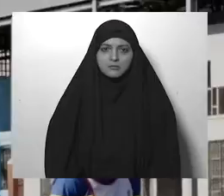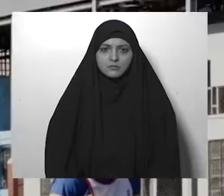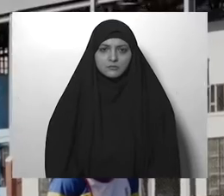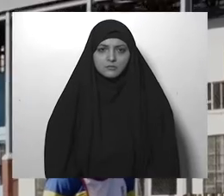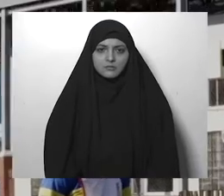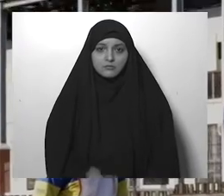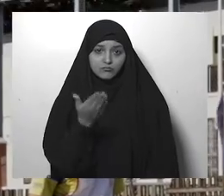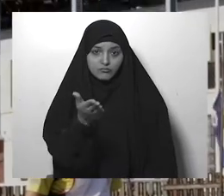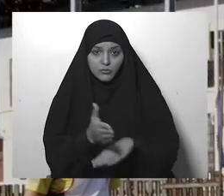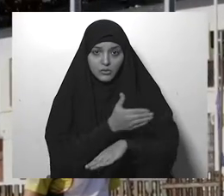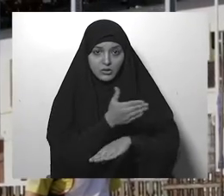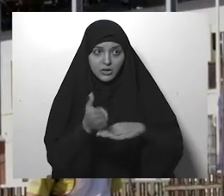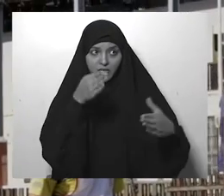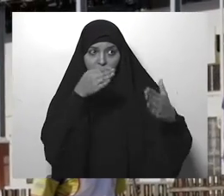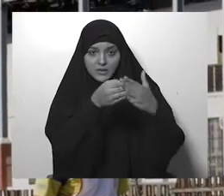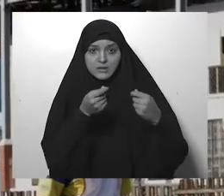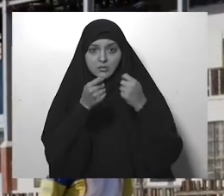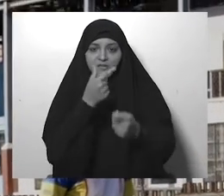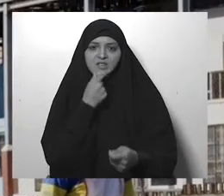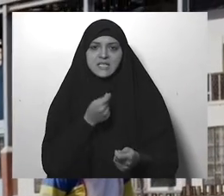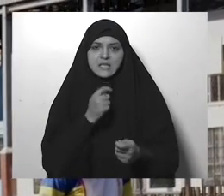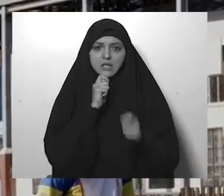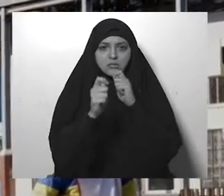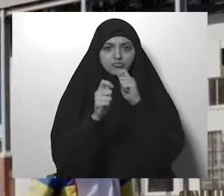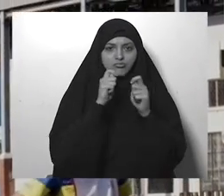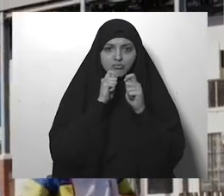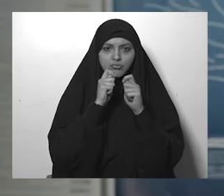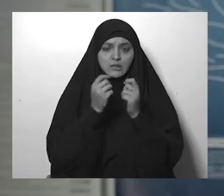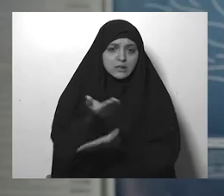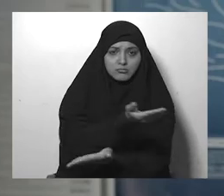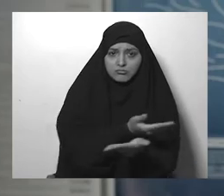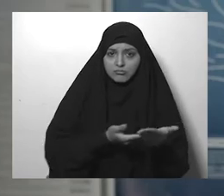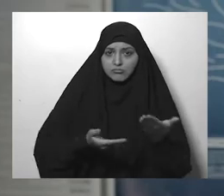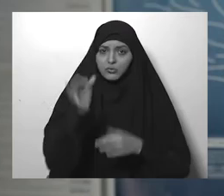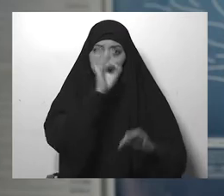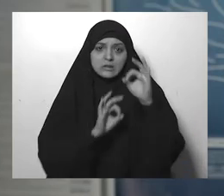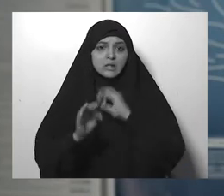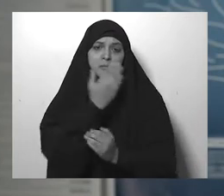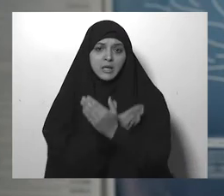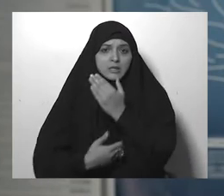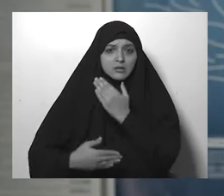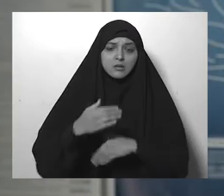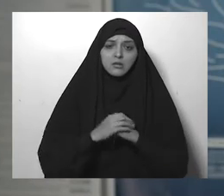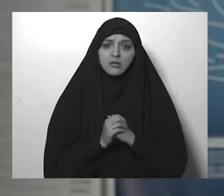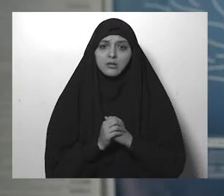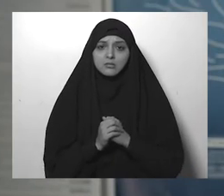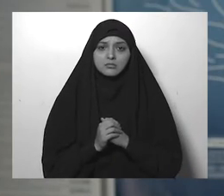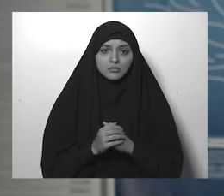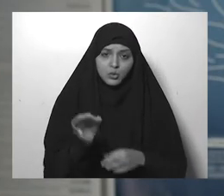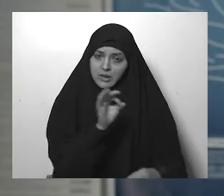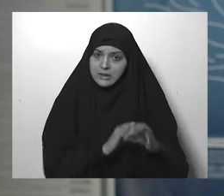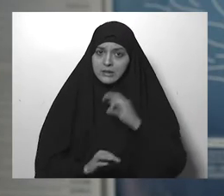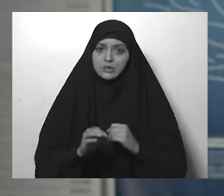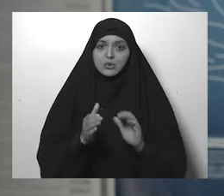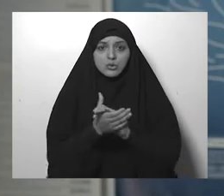ce projet vise à faciliter le dialogue entre les différents acteurs des organisations de personnes handicapées les organisations de la société civile